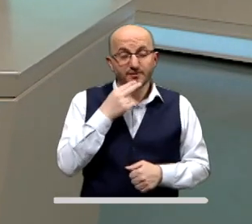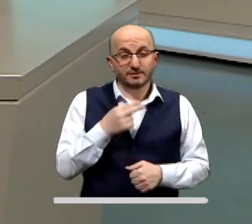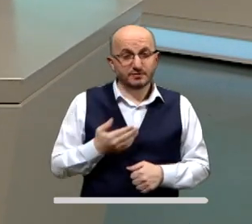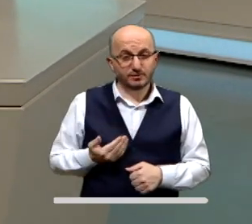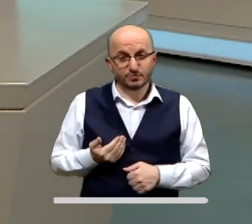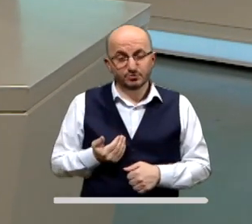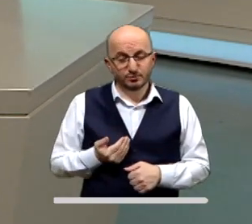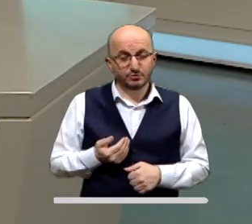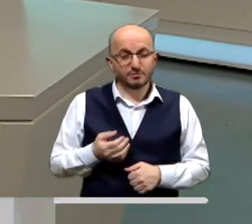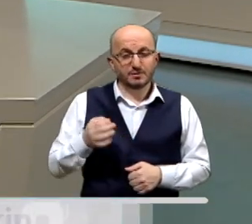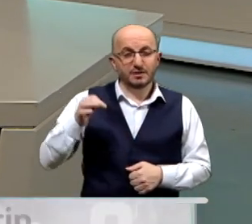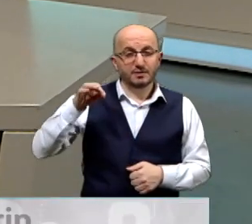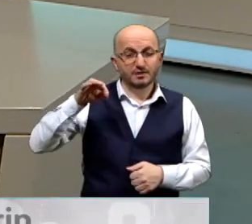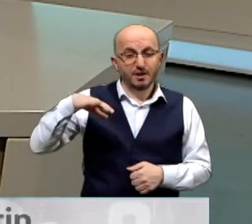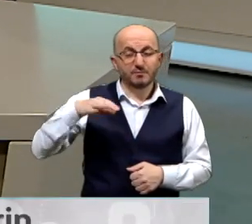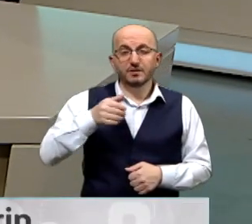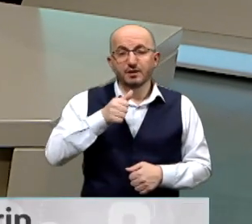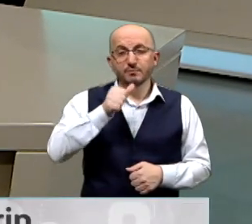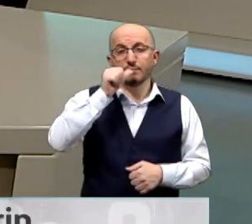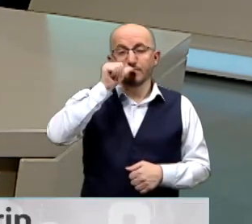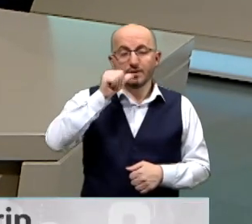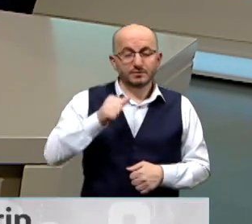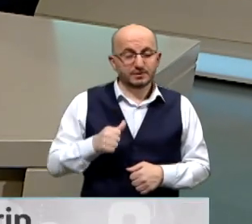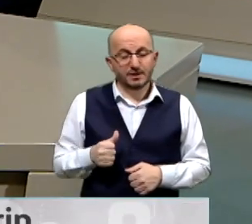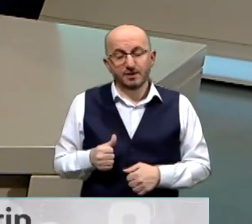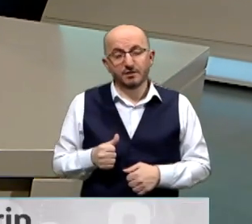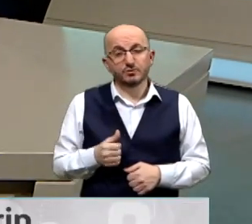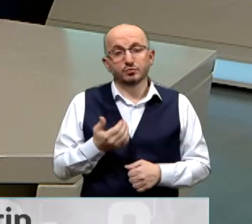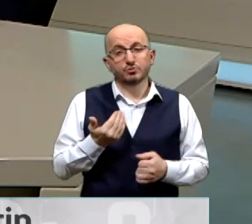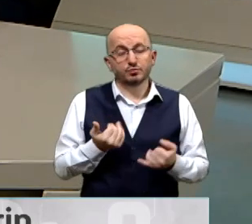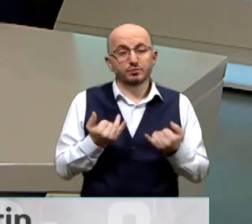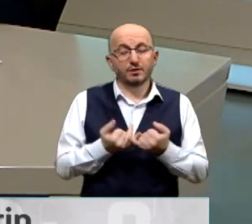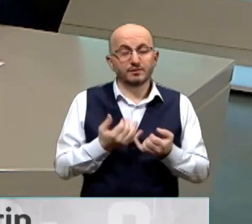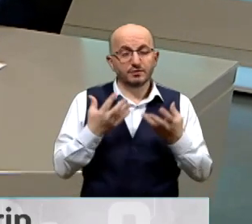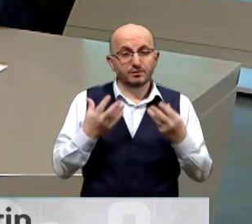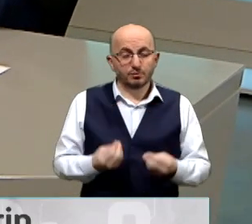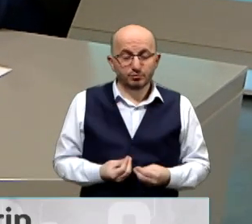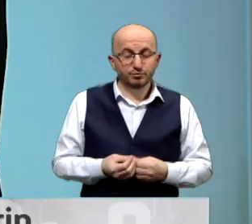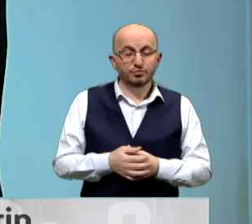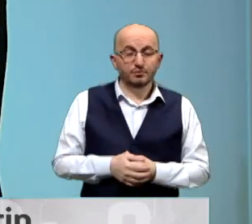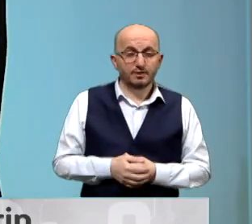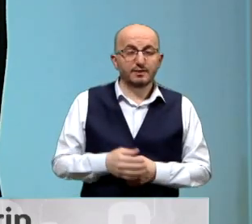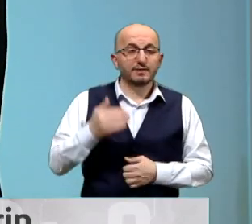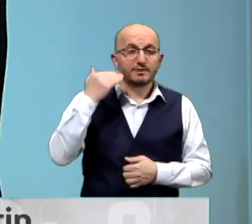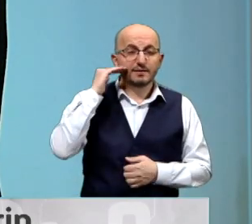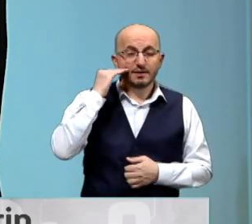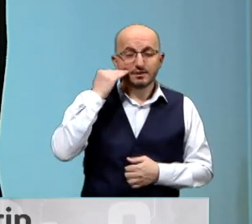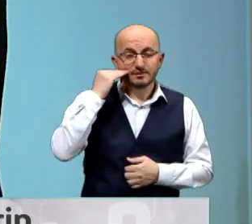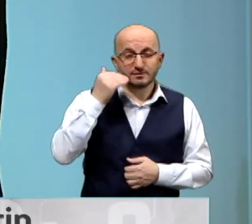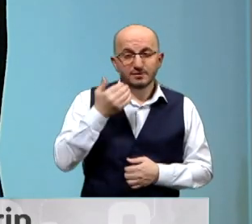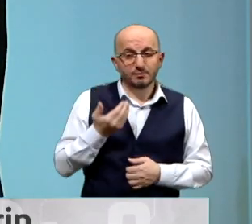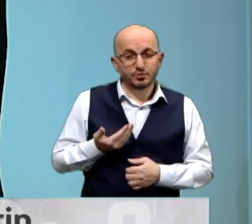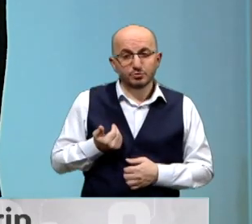süt Bir Damla da emse artık Süt kardeşliği oluşur yani memesinden bir süt